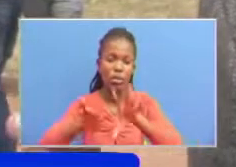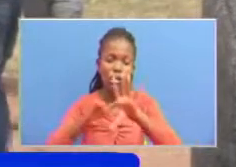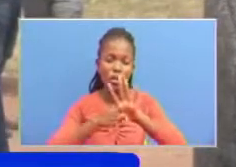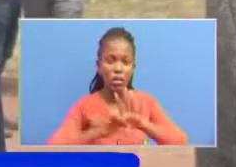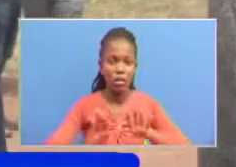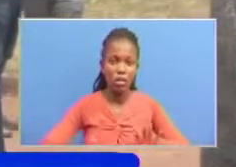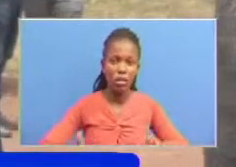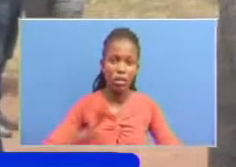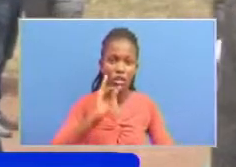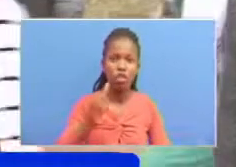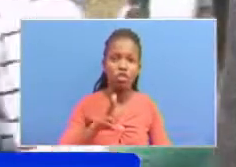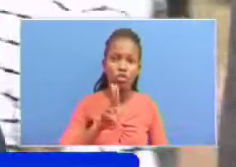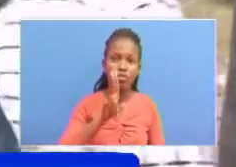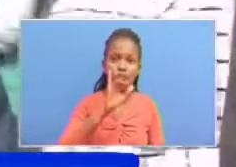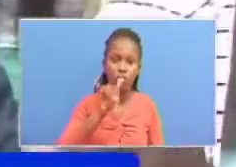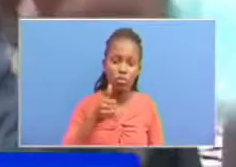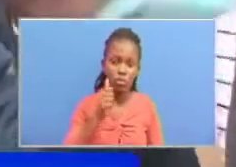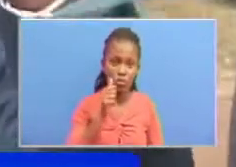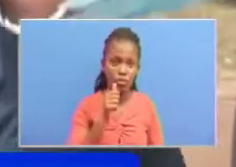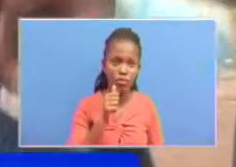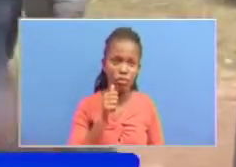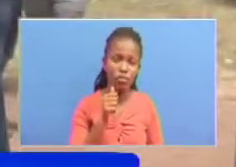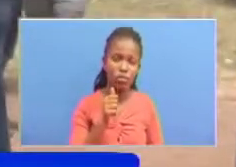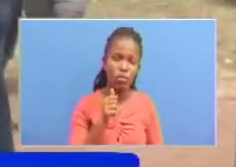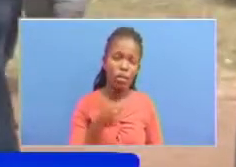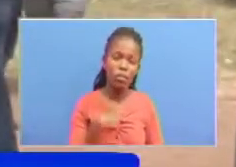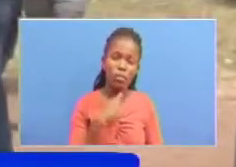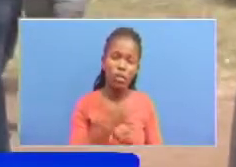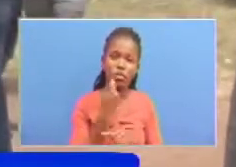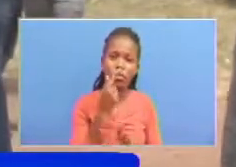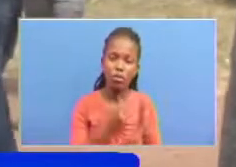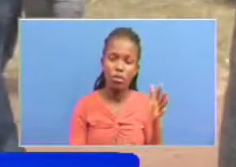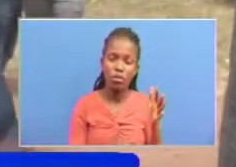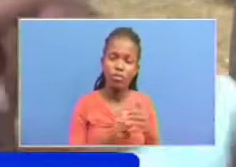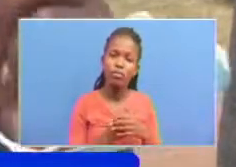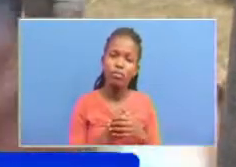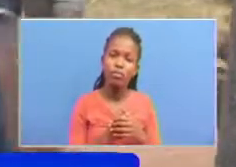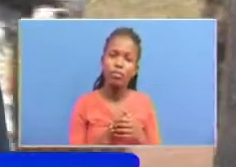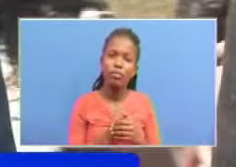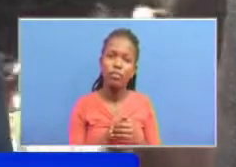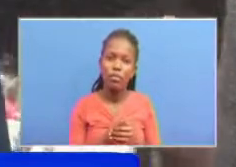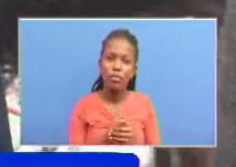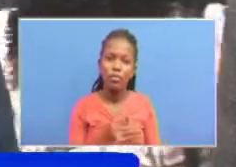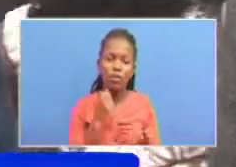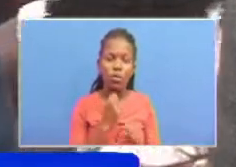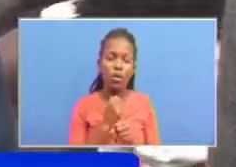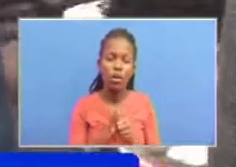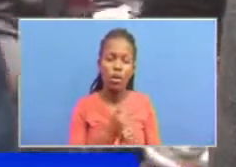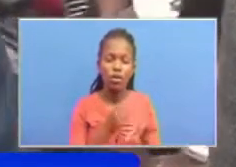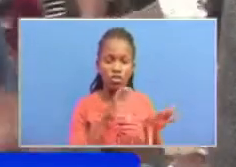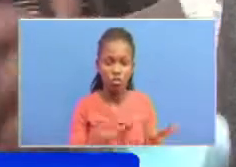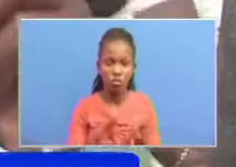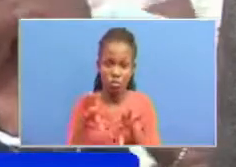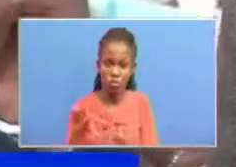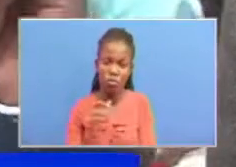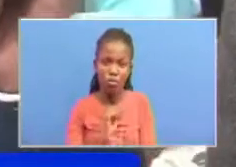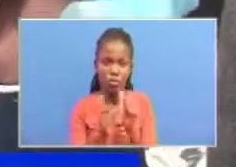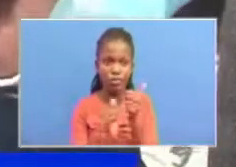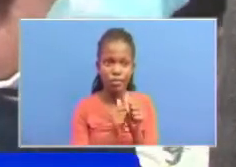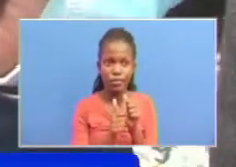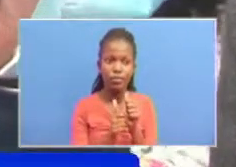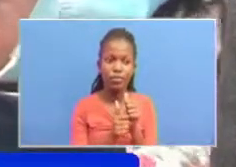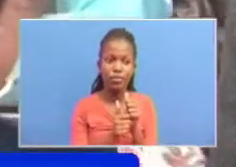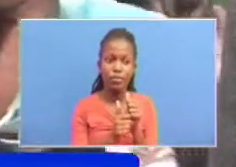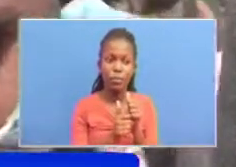eneo bunge la Juja, nitahakikisha ya kwamba wamefanya kazi ambayo